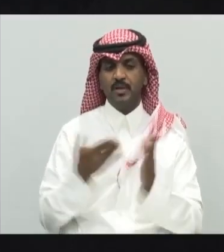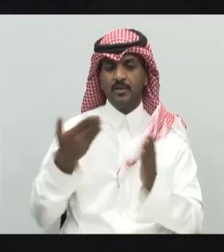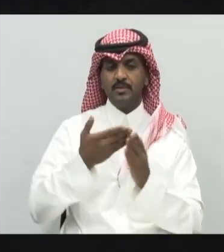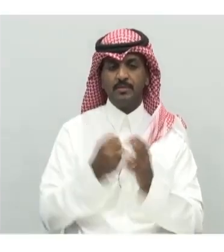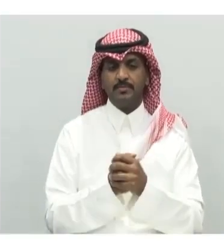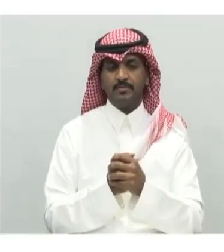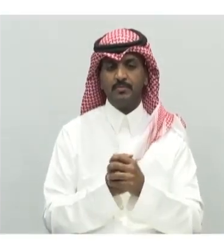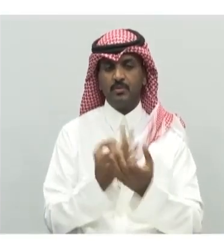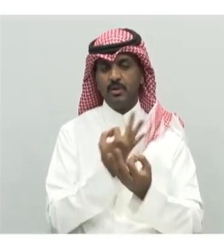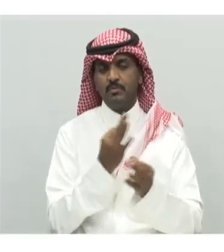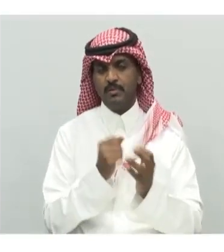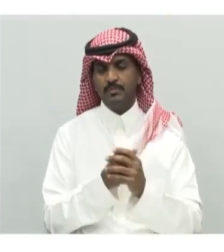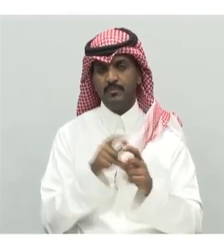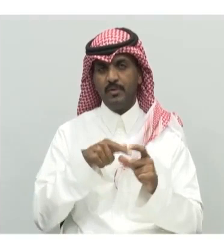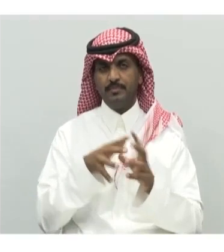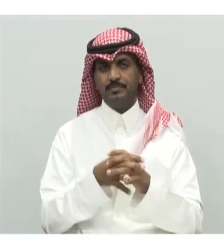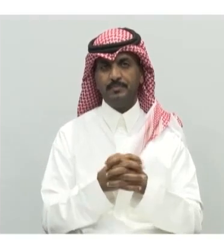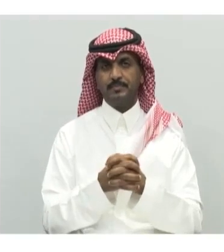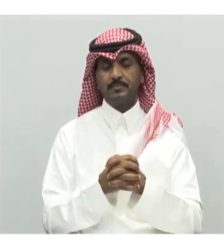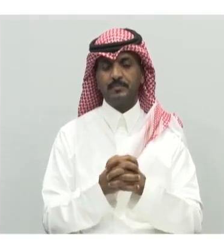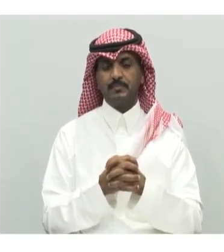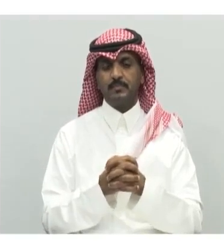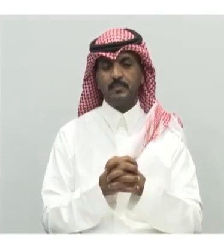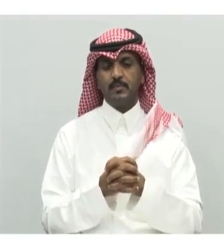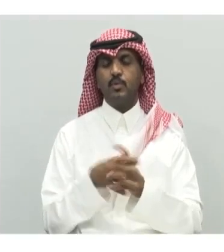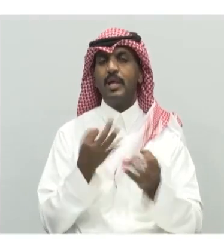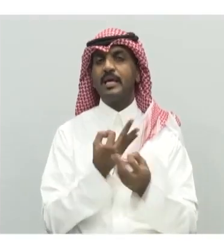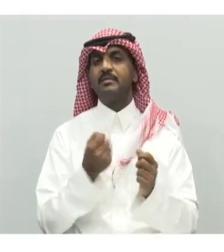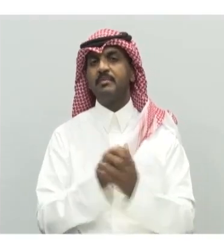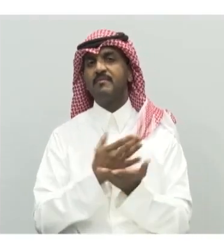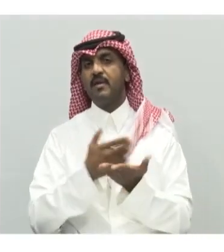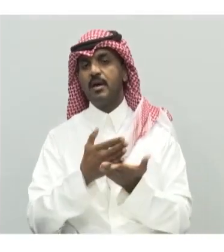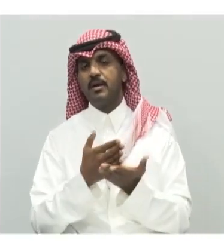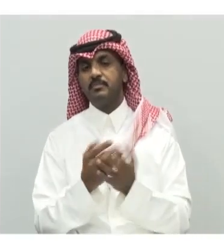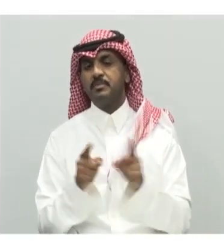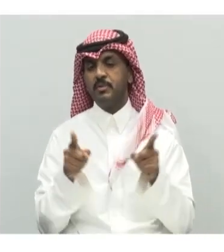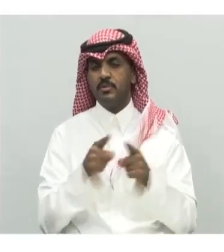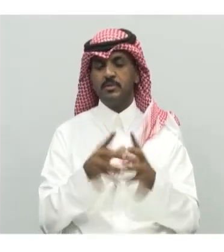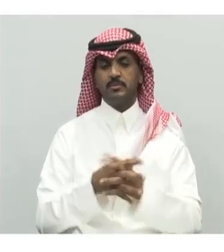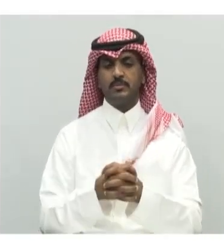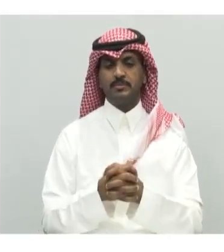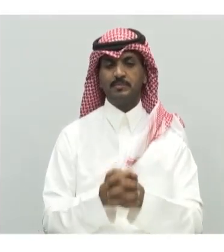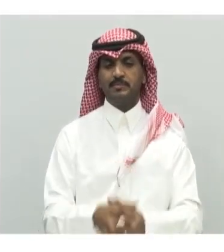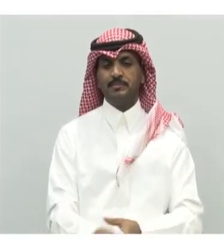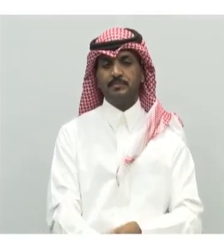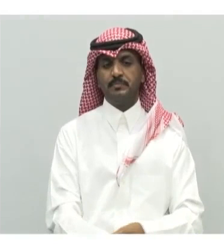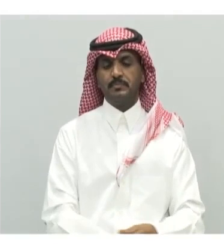درسنا سنجيب على السؤال التالي اكمل الفراغات التاليه بما يناسبها